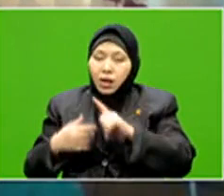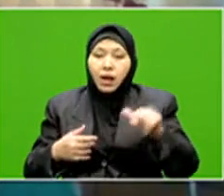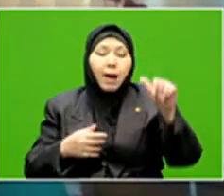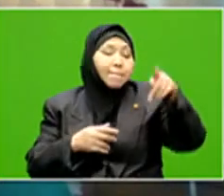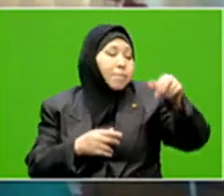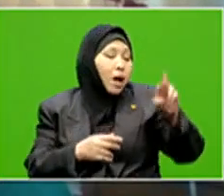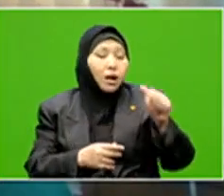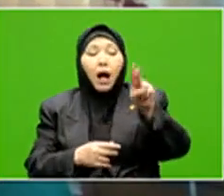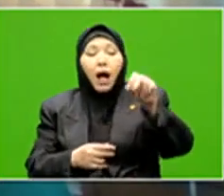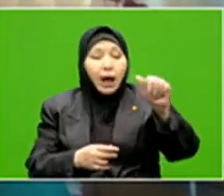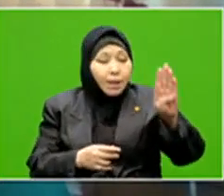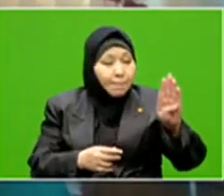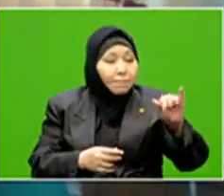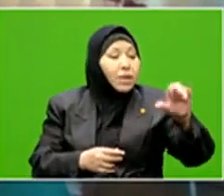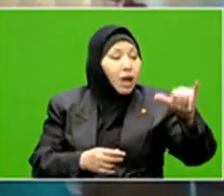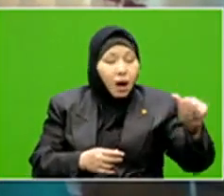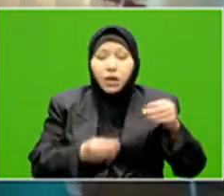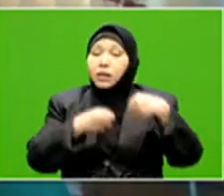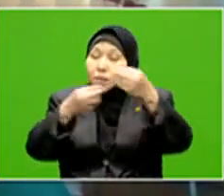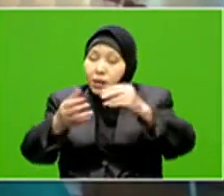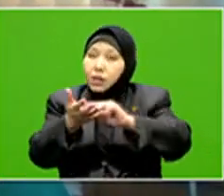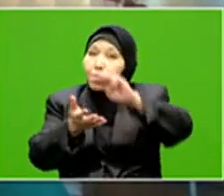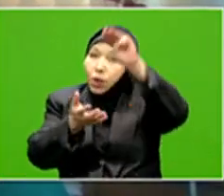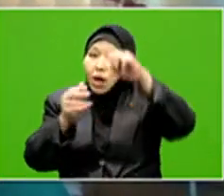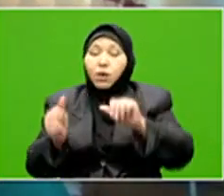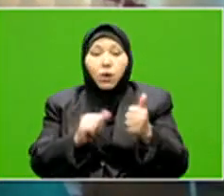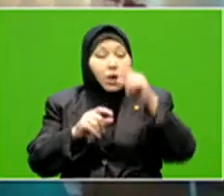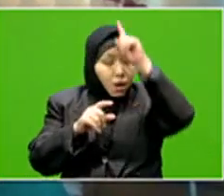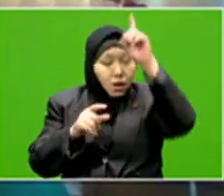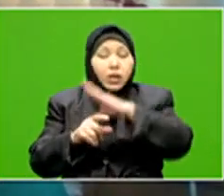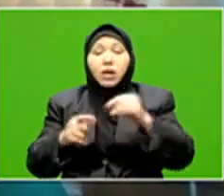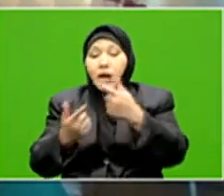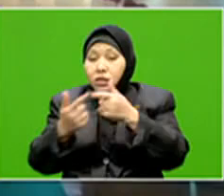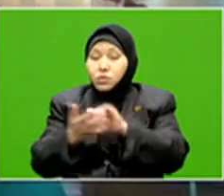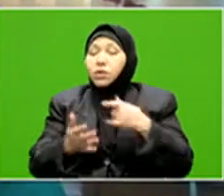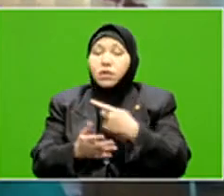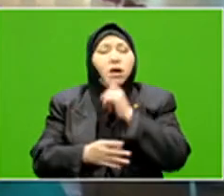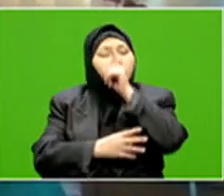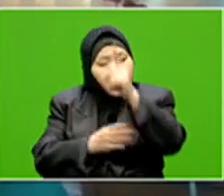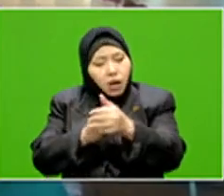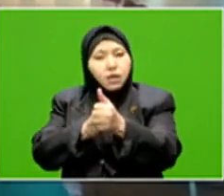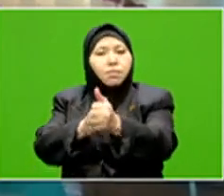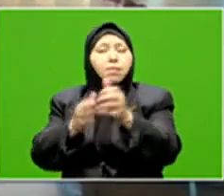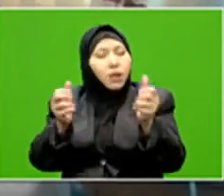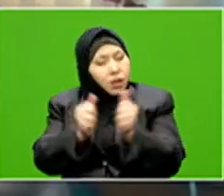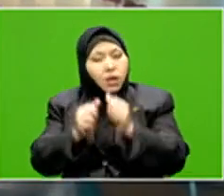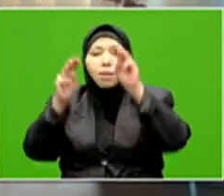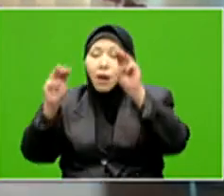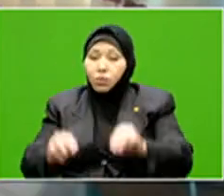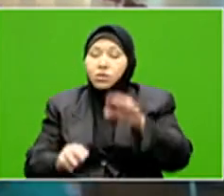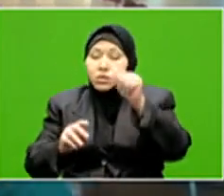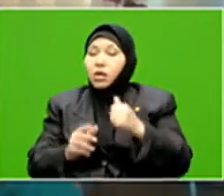telah diberikan kemuliaannya oleh Allah, dan di situlah mudah-mudahan kita akan benar-benar terpimpin dengan manusia